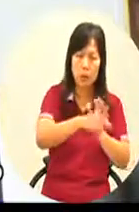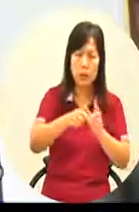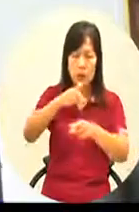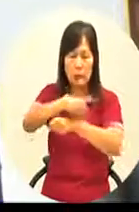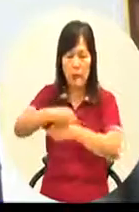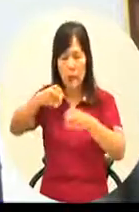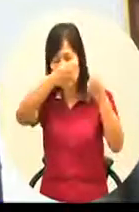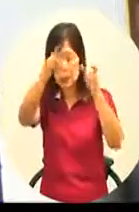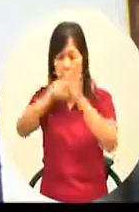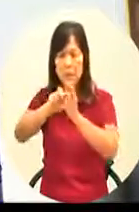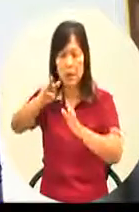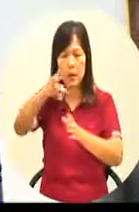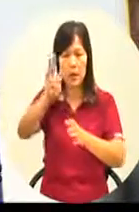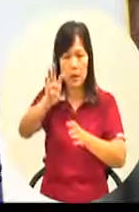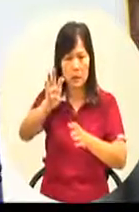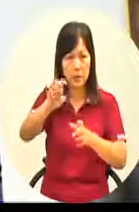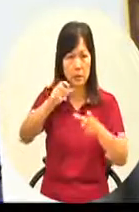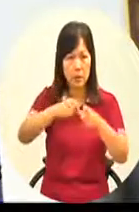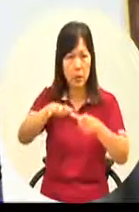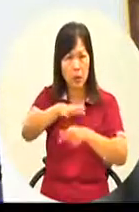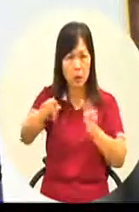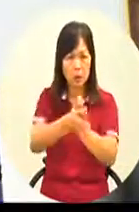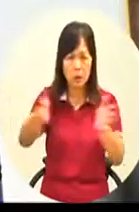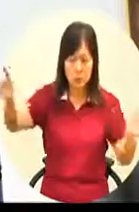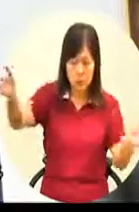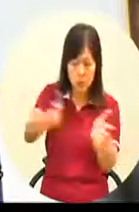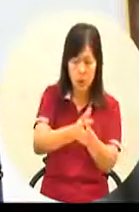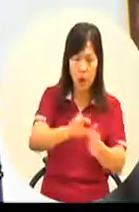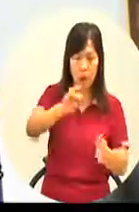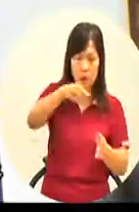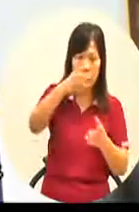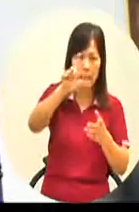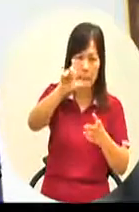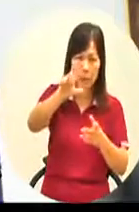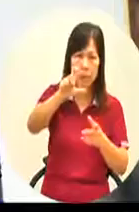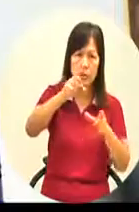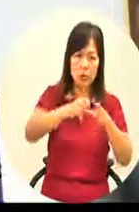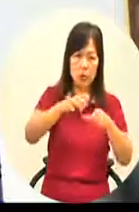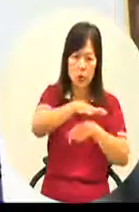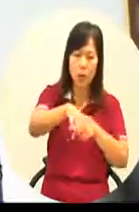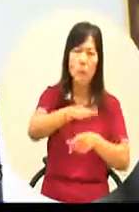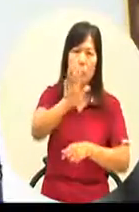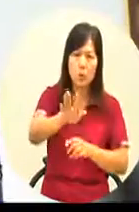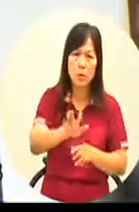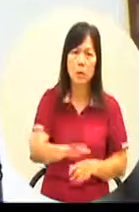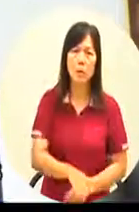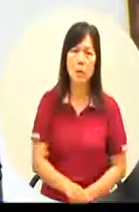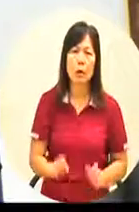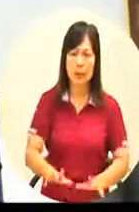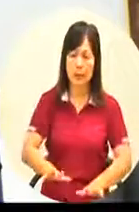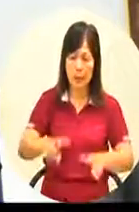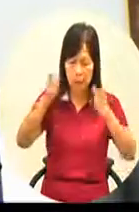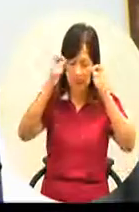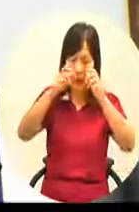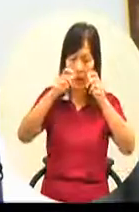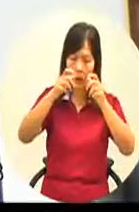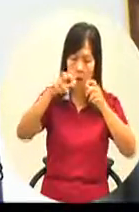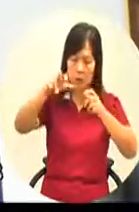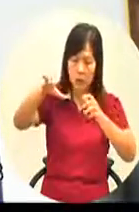划240公顷，总共加起来360公顷。现在的高雄机场的土